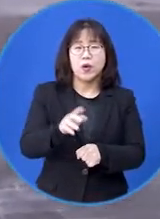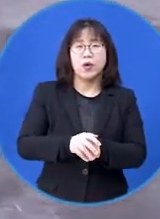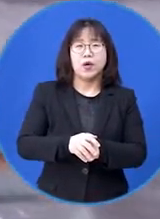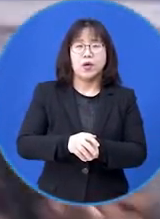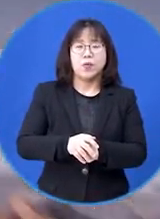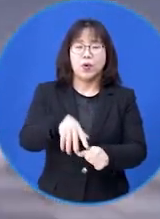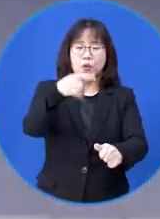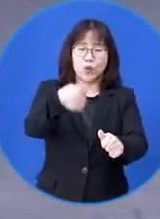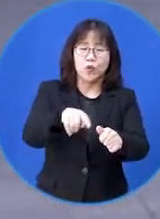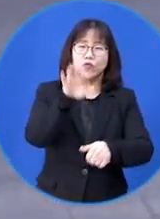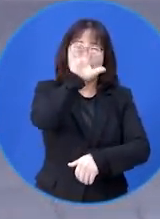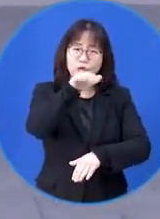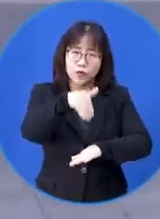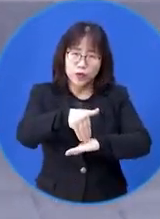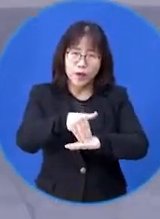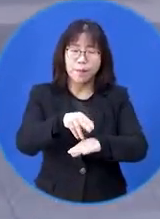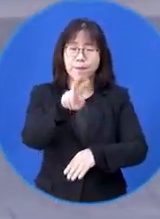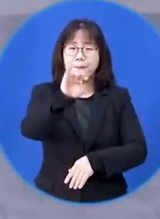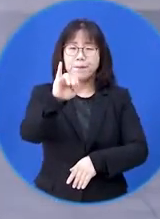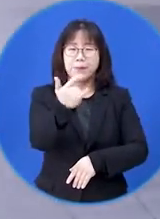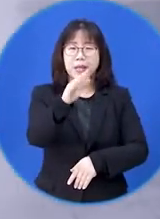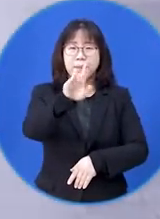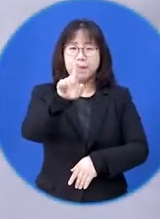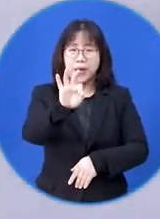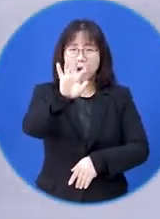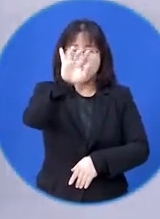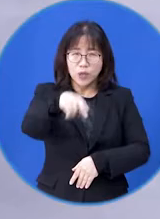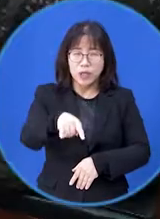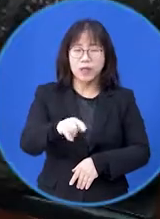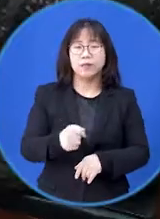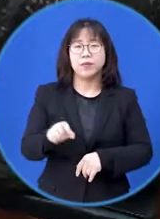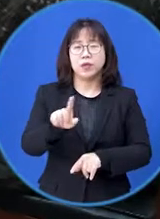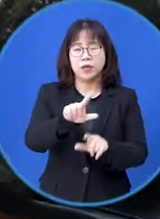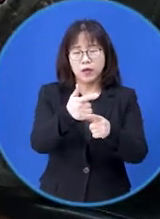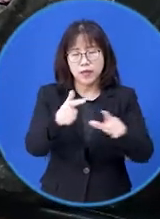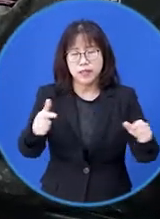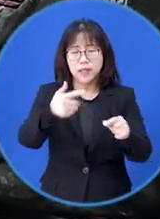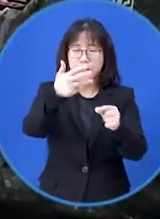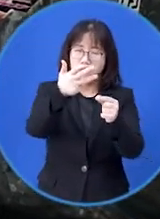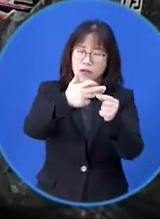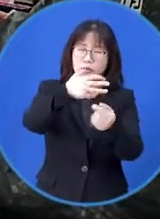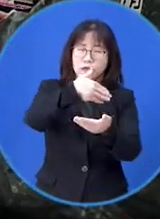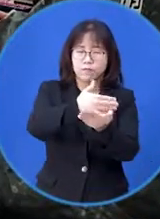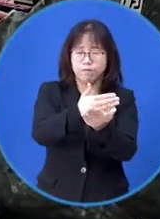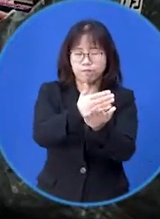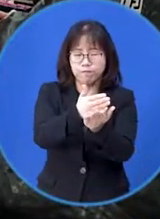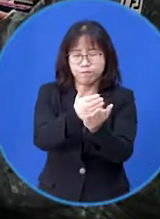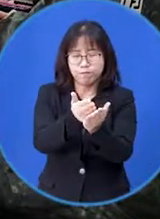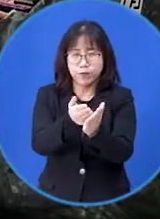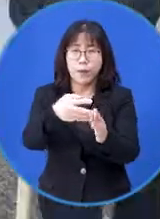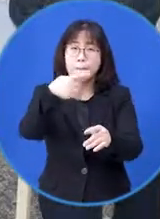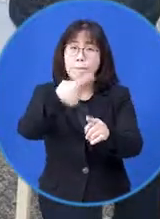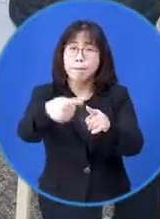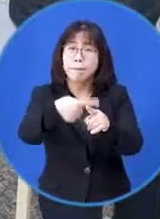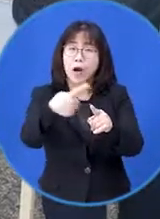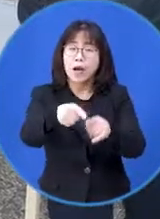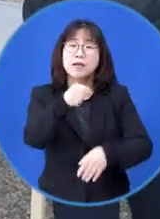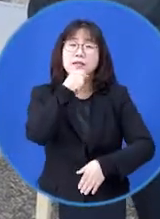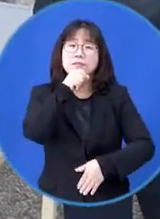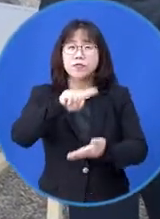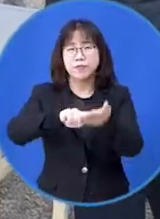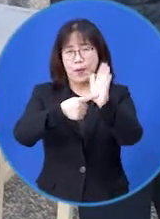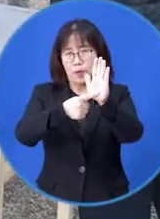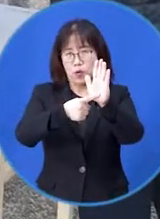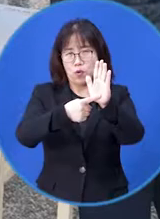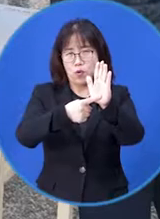편성관리, 교육훈련 등 10개 분야, 18개 세부 지표에 따라 평가해 발표하고 있습니다.